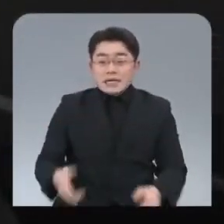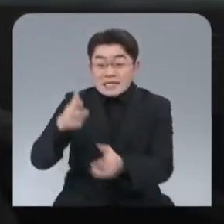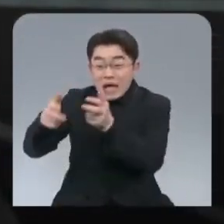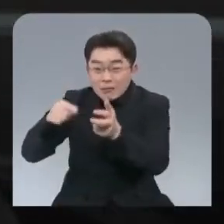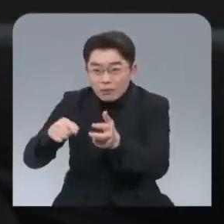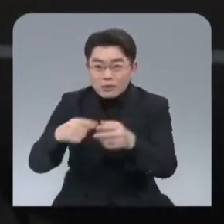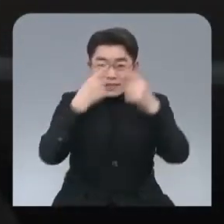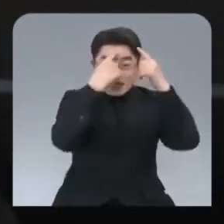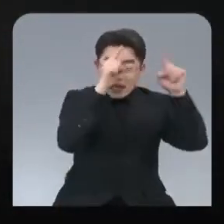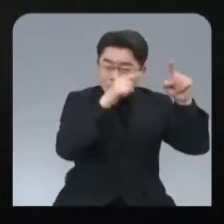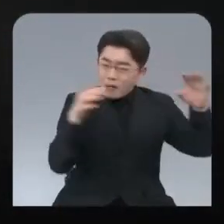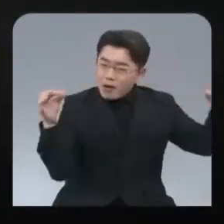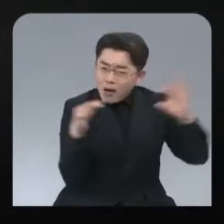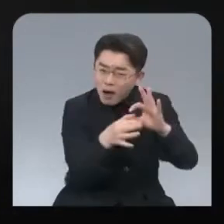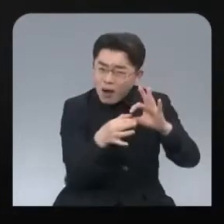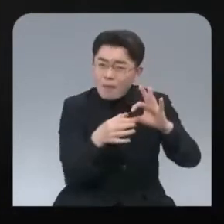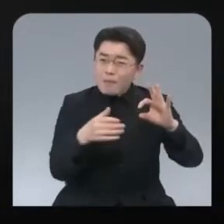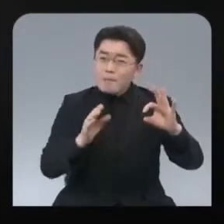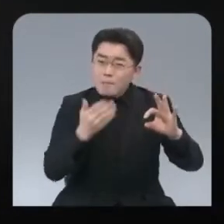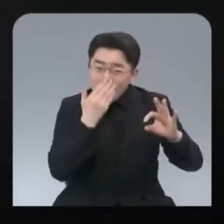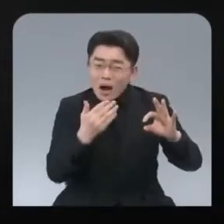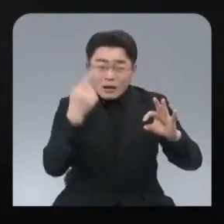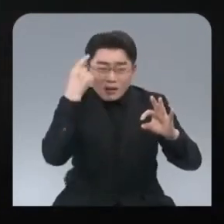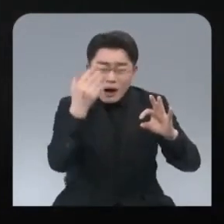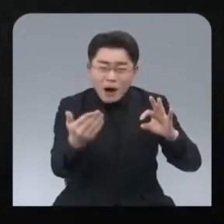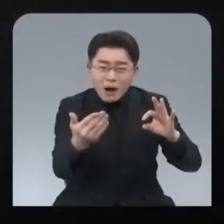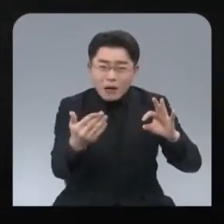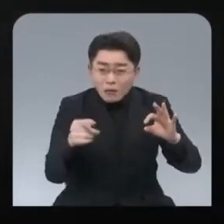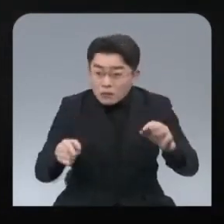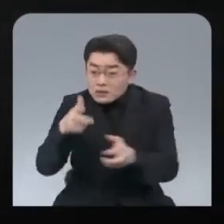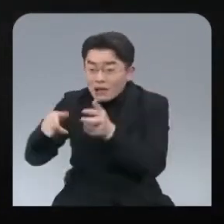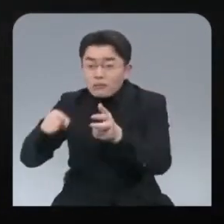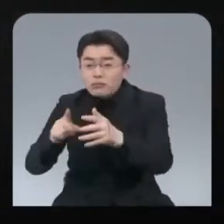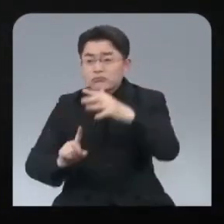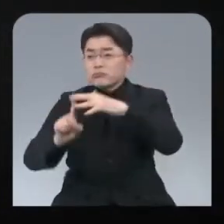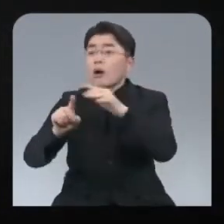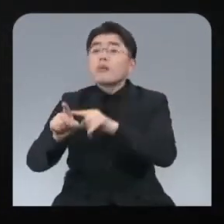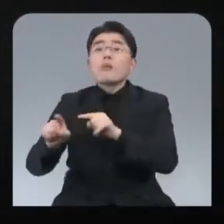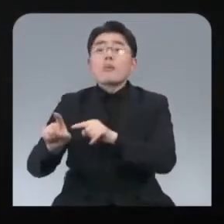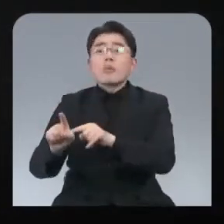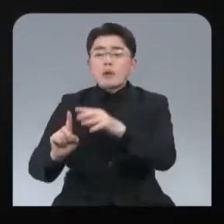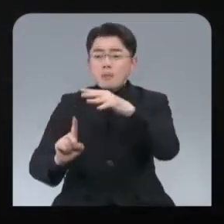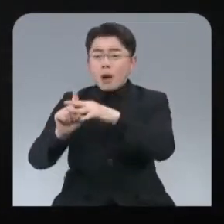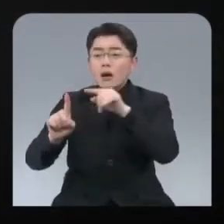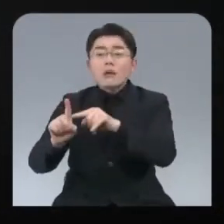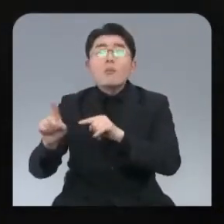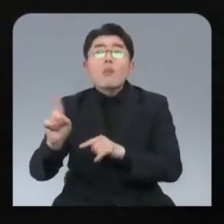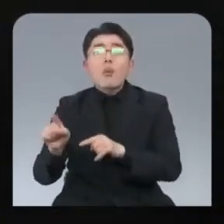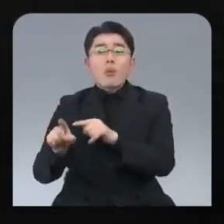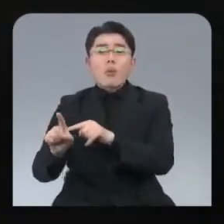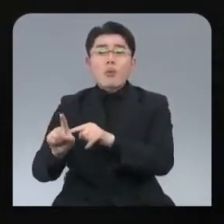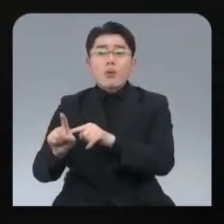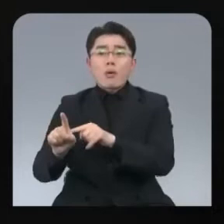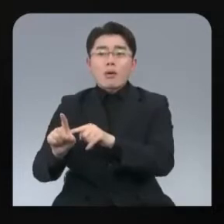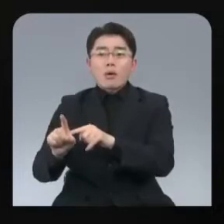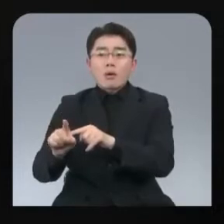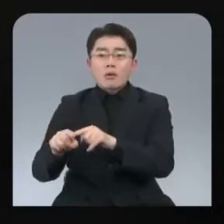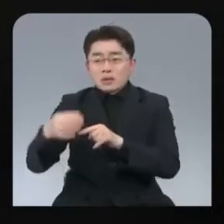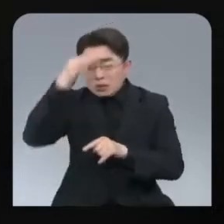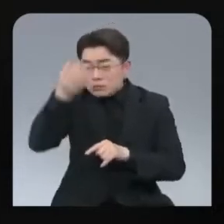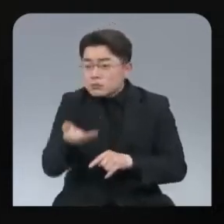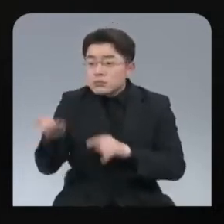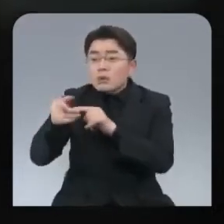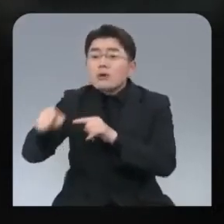만드는 것이 과연 그렇다면 전제되어야 할 것은 지역 산업이 줘 그 어떤 지역 산업 어떤 경쟁력 있는 지역 산업이